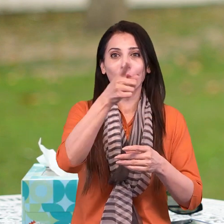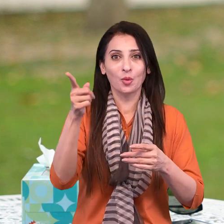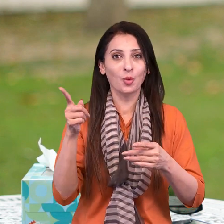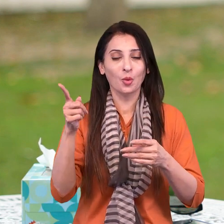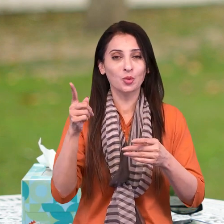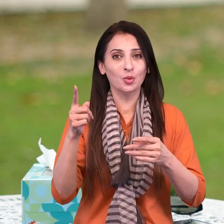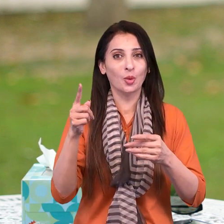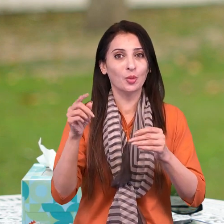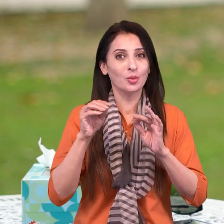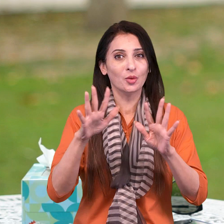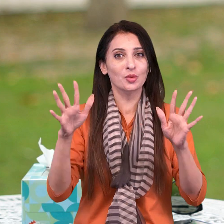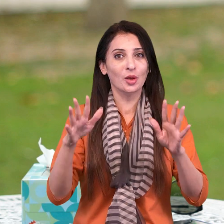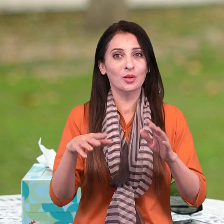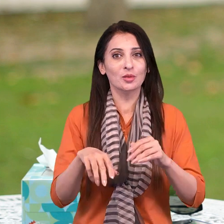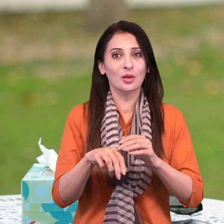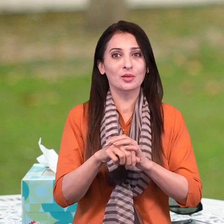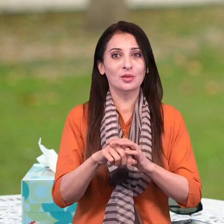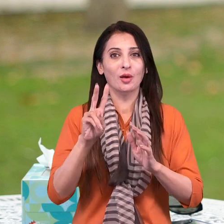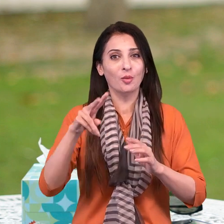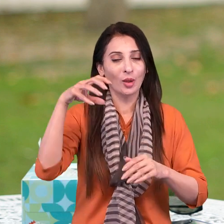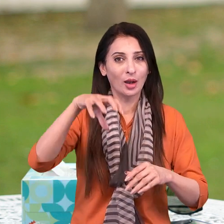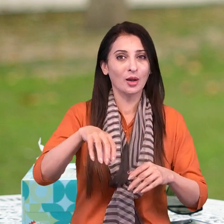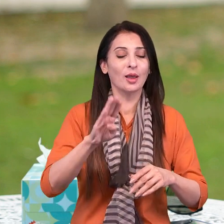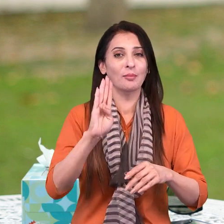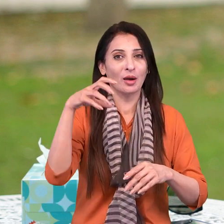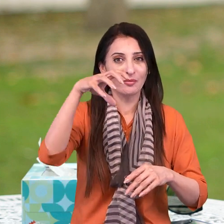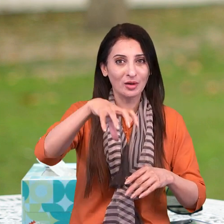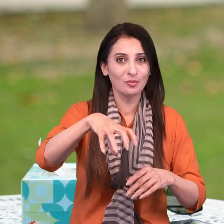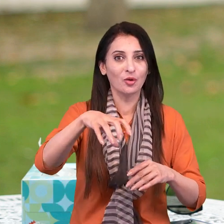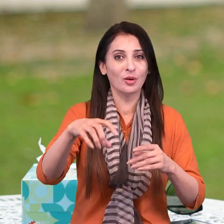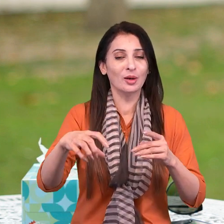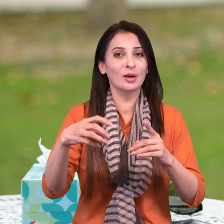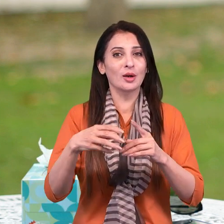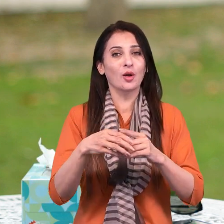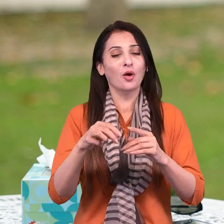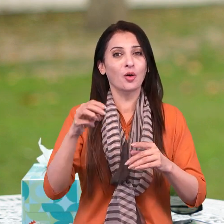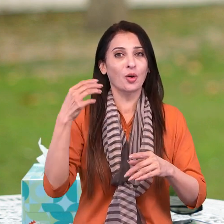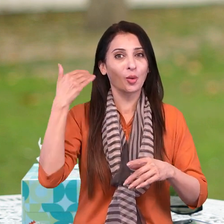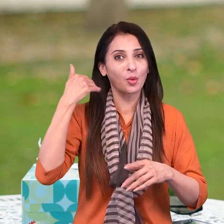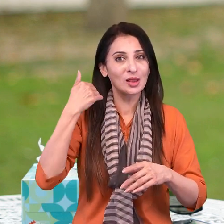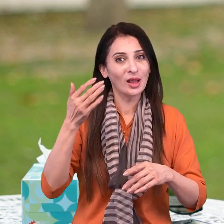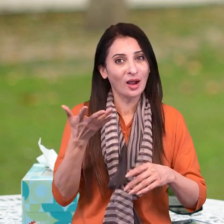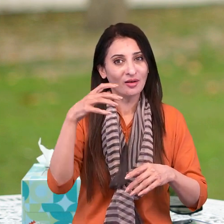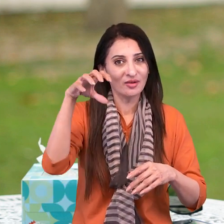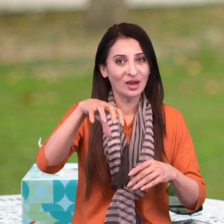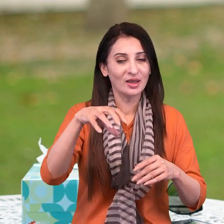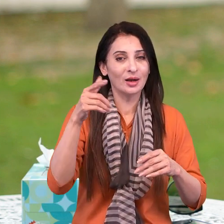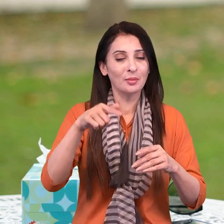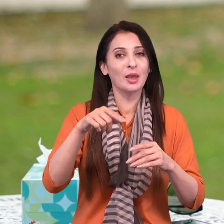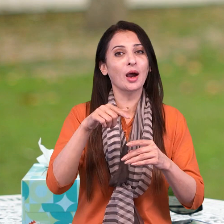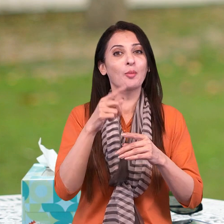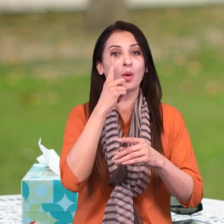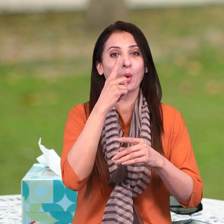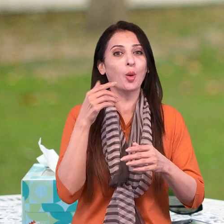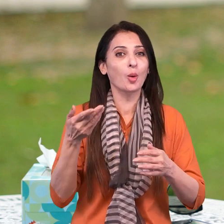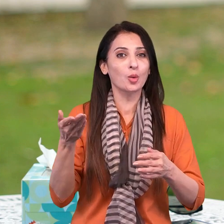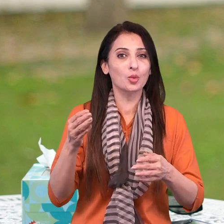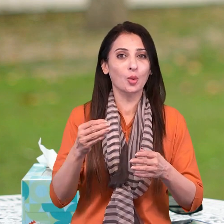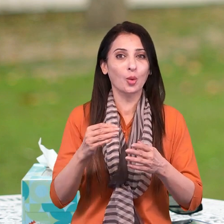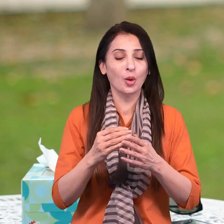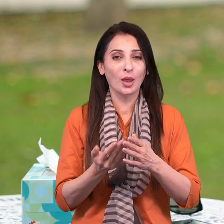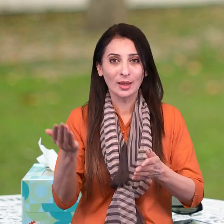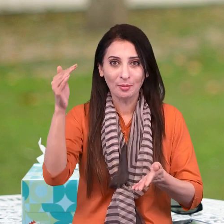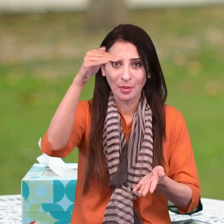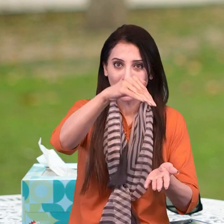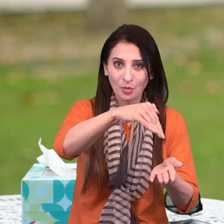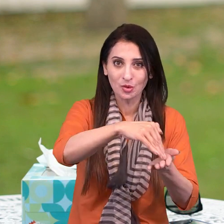from Vihari and Bahawalpur and Multan, क्योंकि ये सारी ख़वातीन जो हैं उन हर किसी के